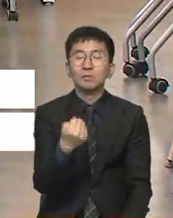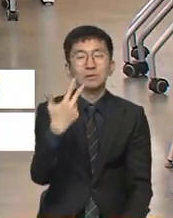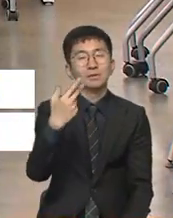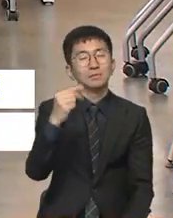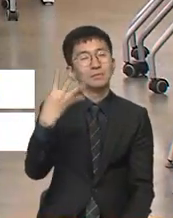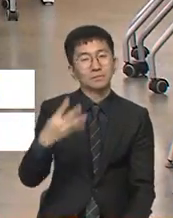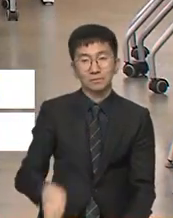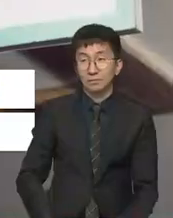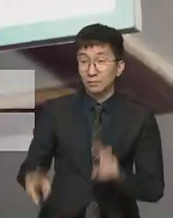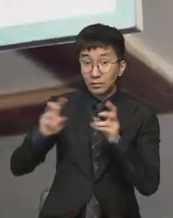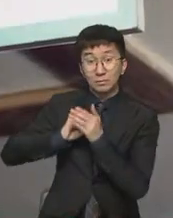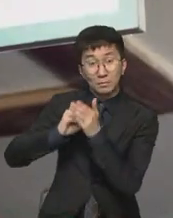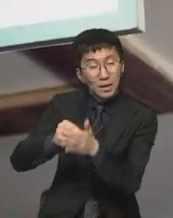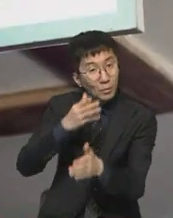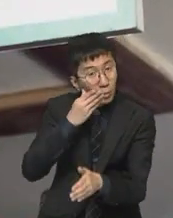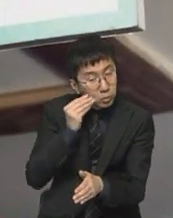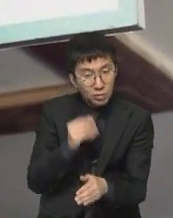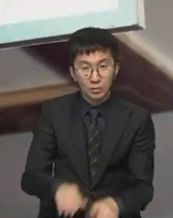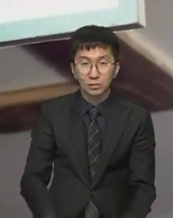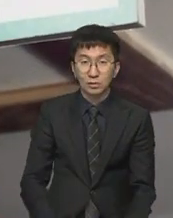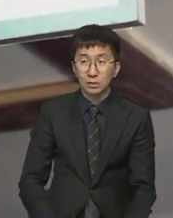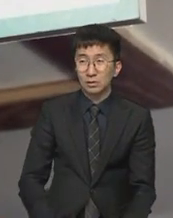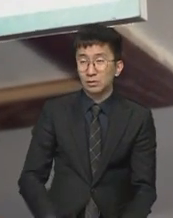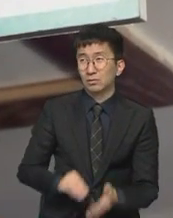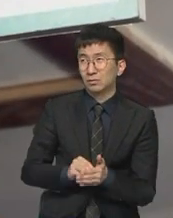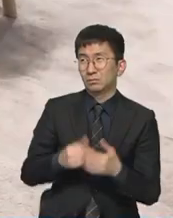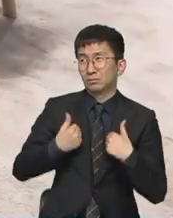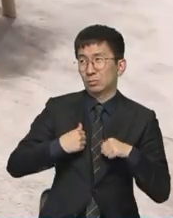적응을 지원하고 구직 단념을 예방하기